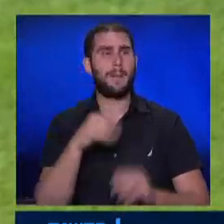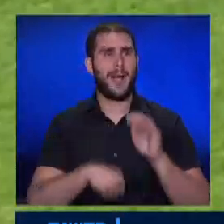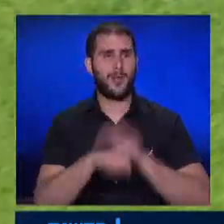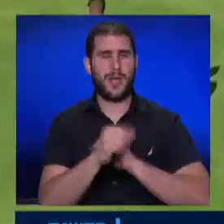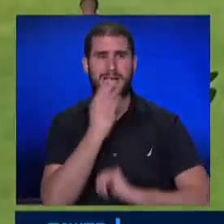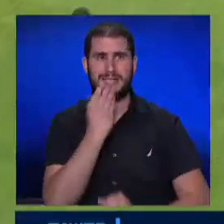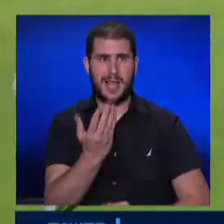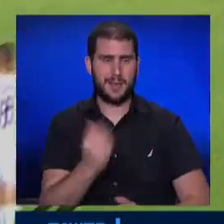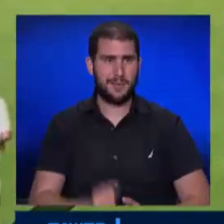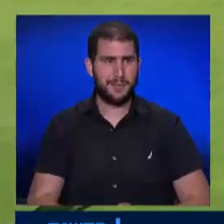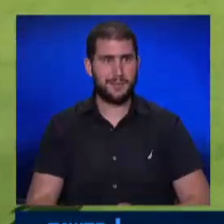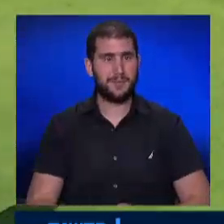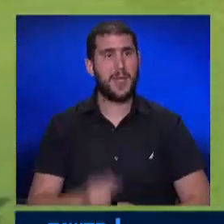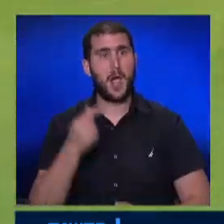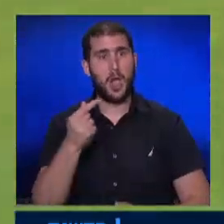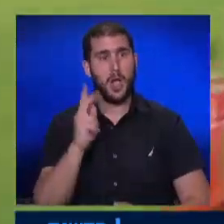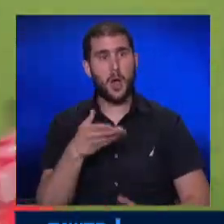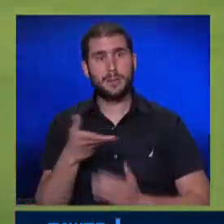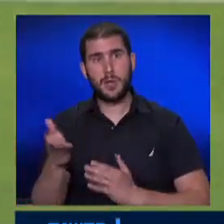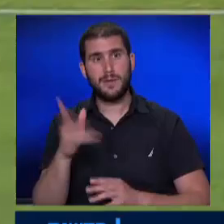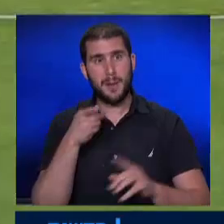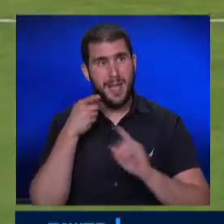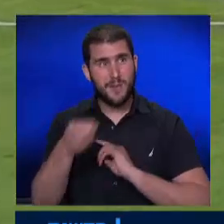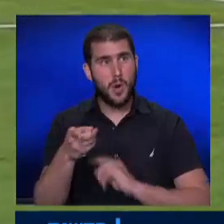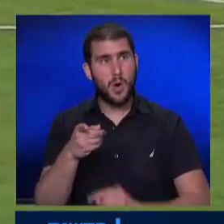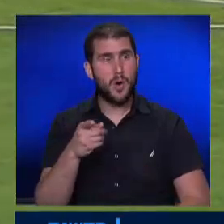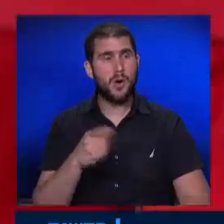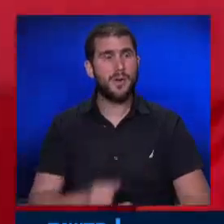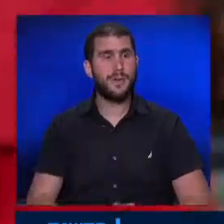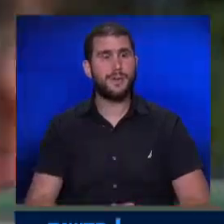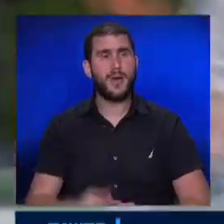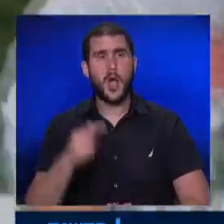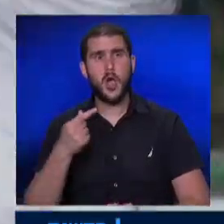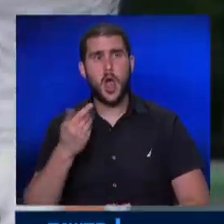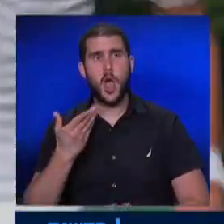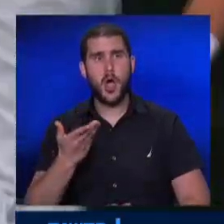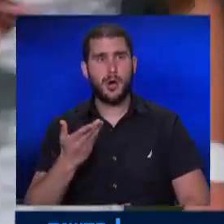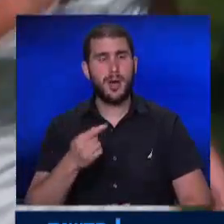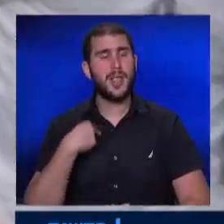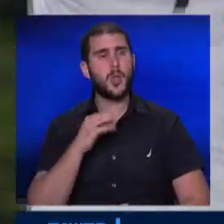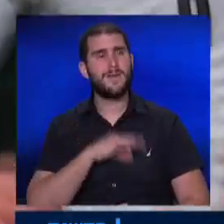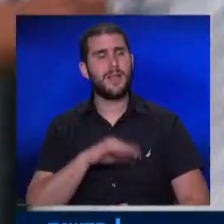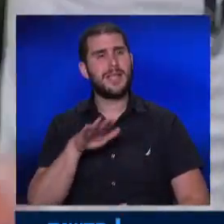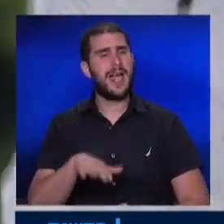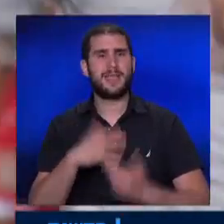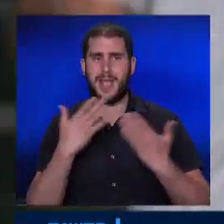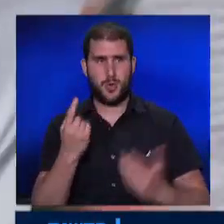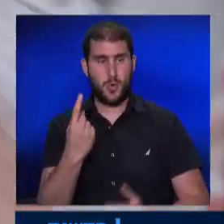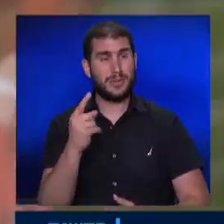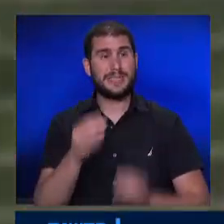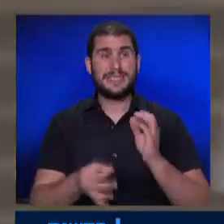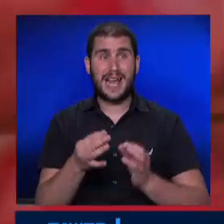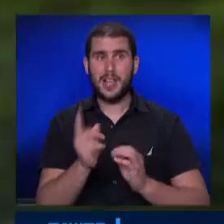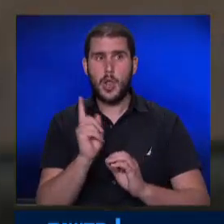בכדורגל הישראלי. גלוך יכול למסור, יכול גם לבוא גלוך! אנחנו הרווחנו את הילד בענק, ושחקן